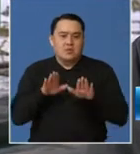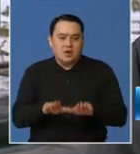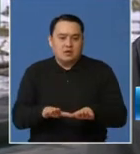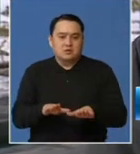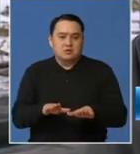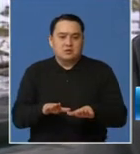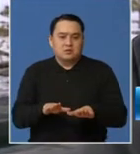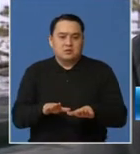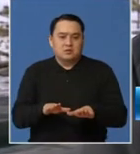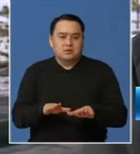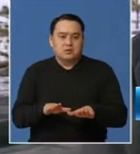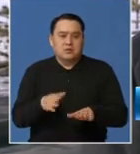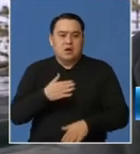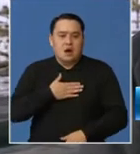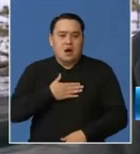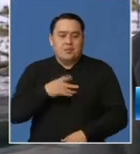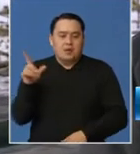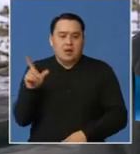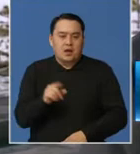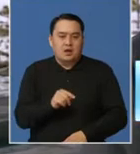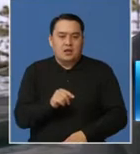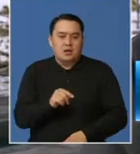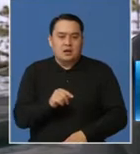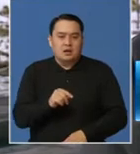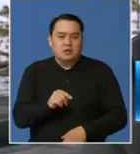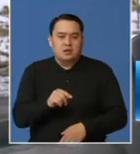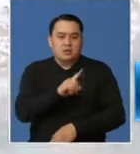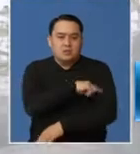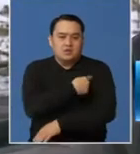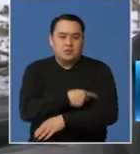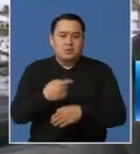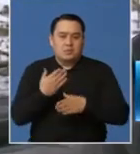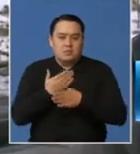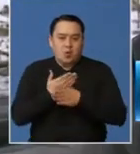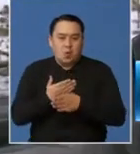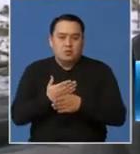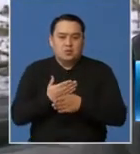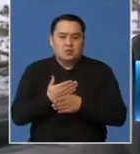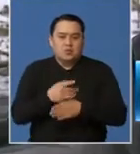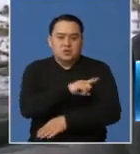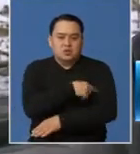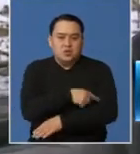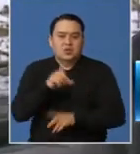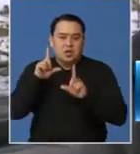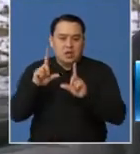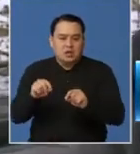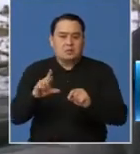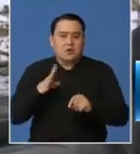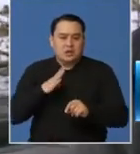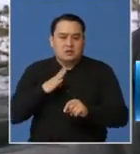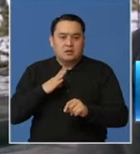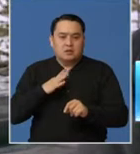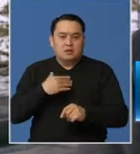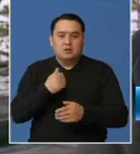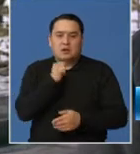происшествия, приезжал. Я даже приехал, как только скорая подъехала, да, мне проведался, к жене тоже ездил. Жена вообще даже не